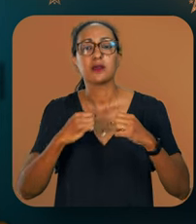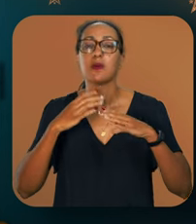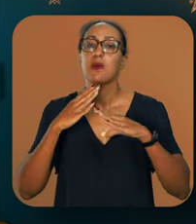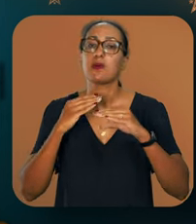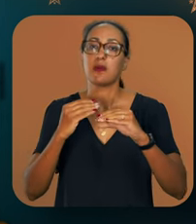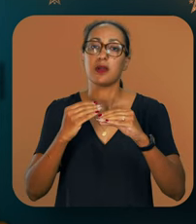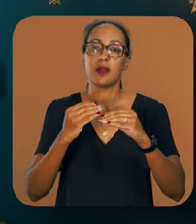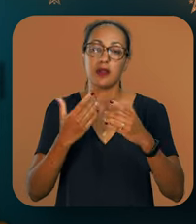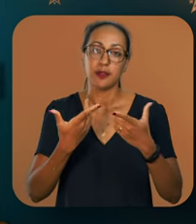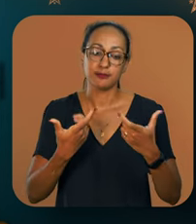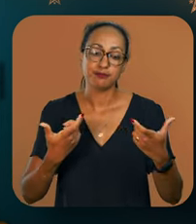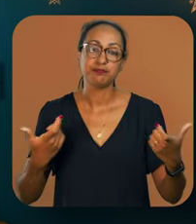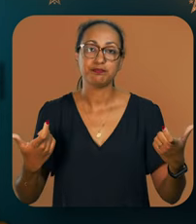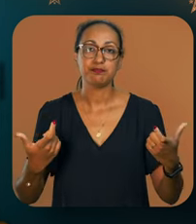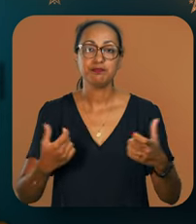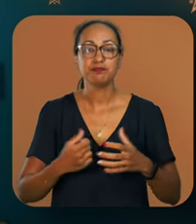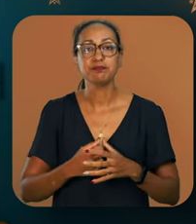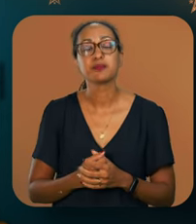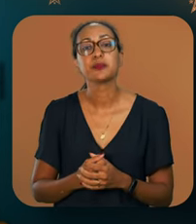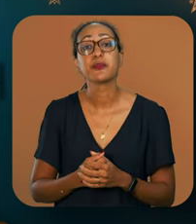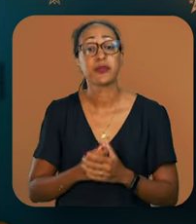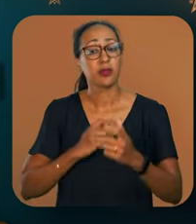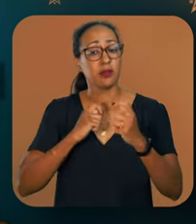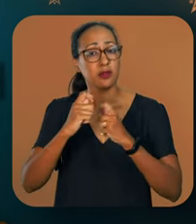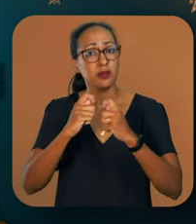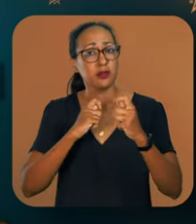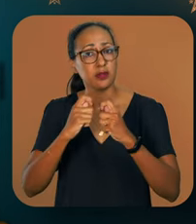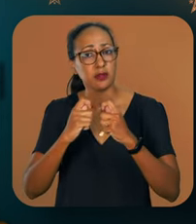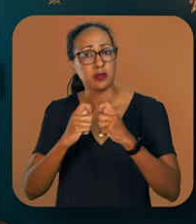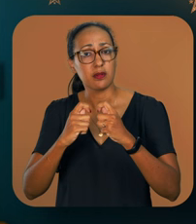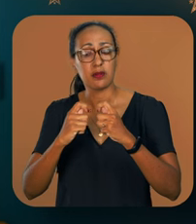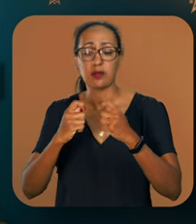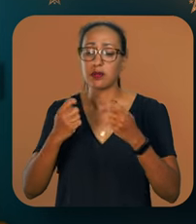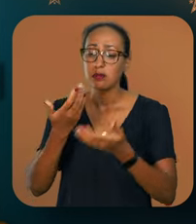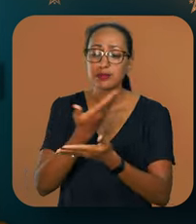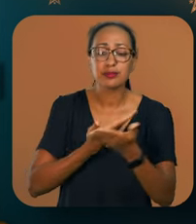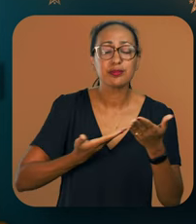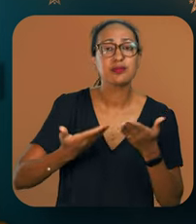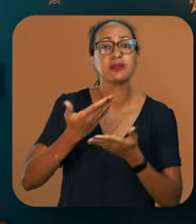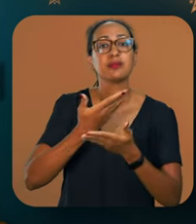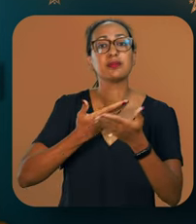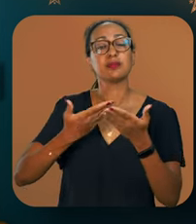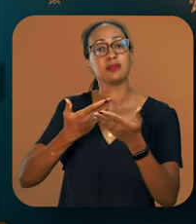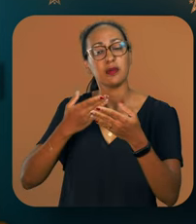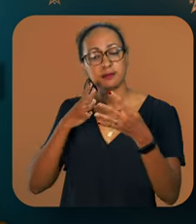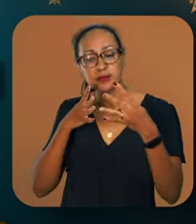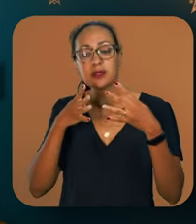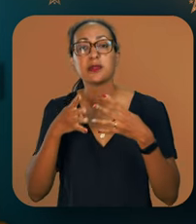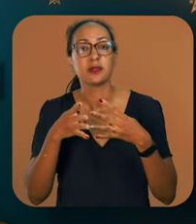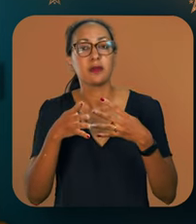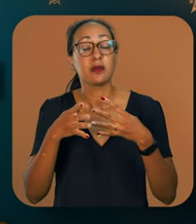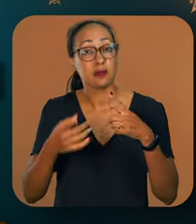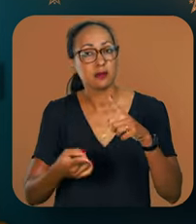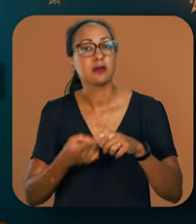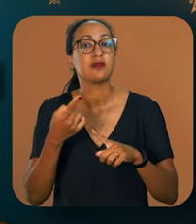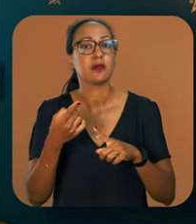concrètes je crois faire fmement la valeur du dialogue ouvert et transparent et c'est pourquoi je compte